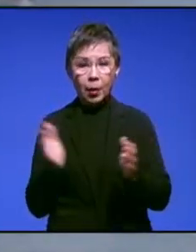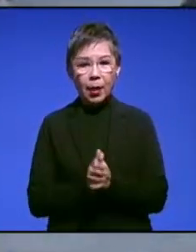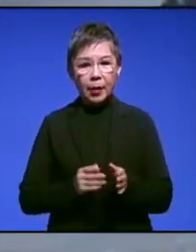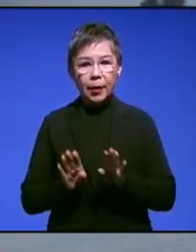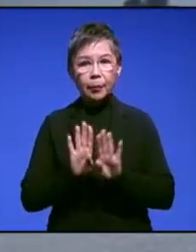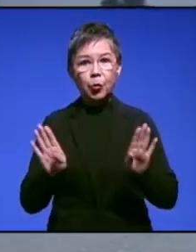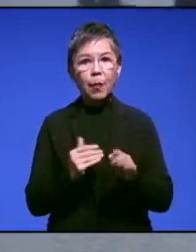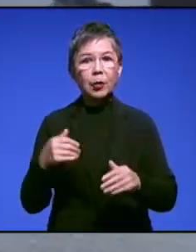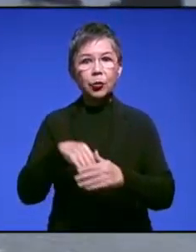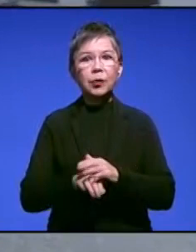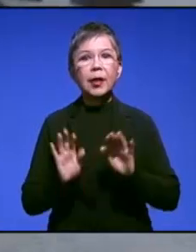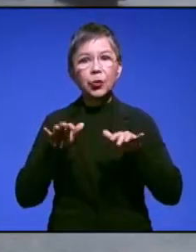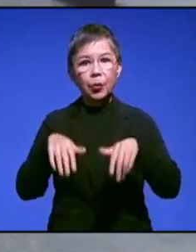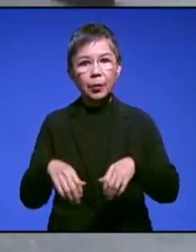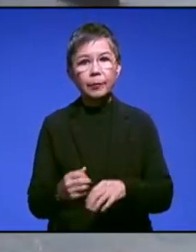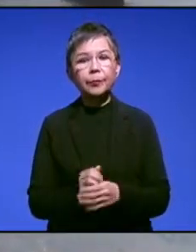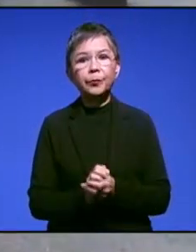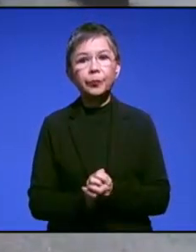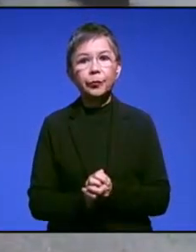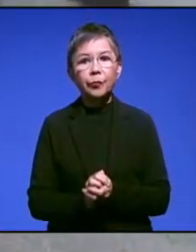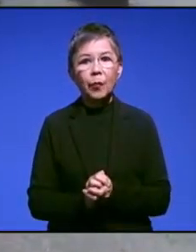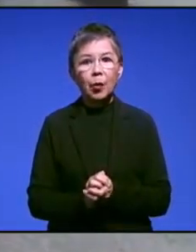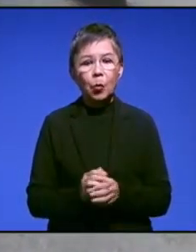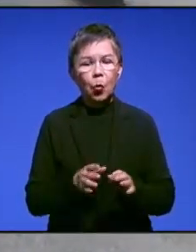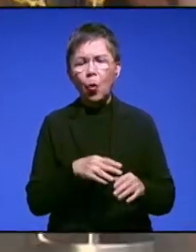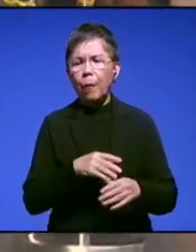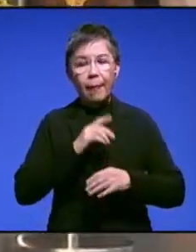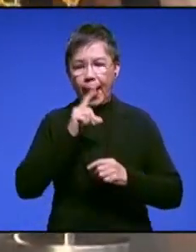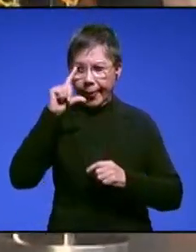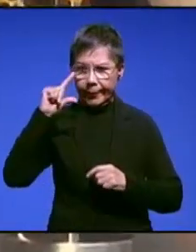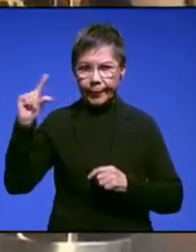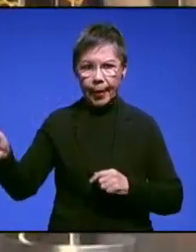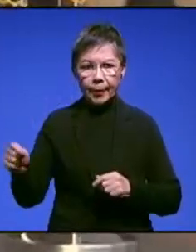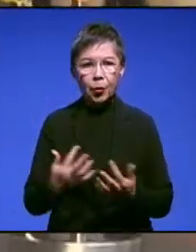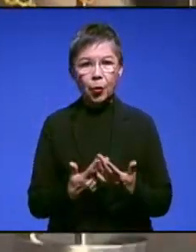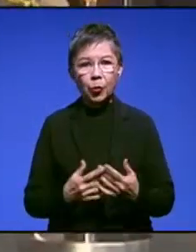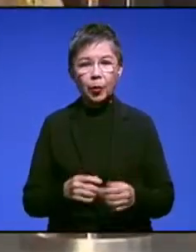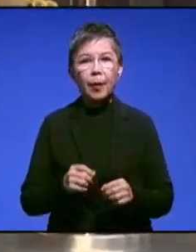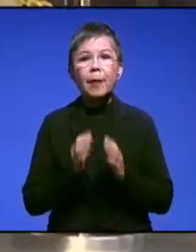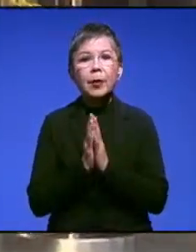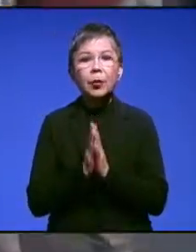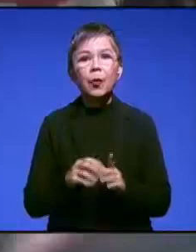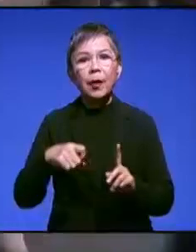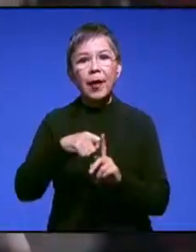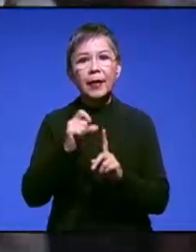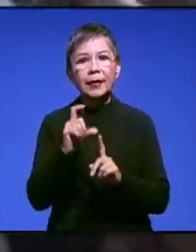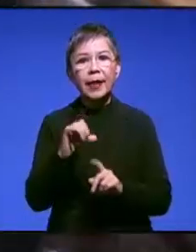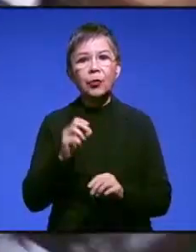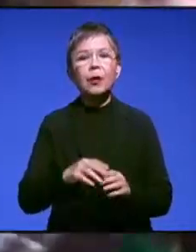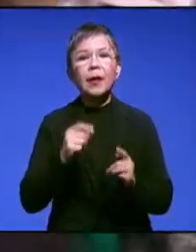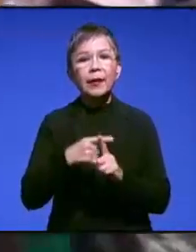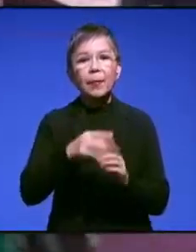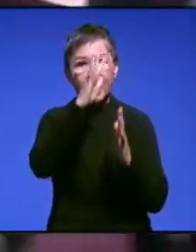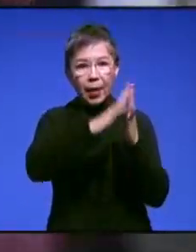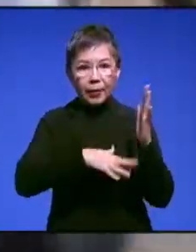pintu masuk stasiun. Antrian mengular hingga ratusan meter. Warga pun mendesak PT KCI menambah jadwal